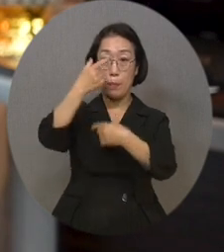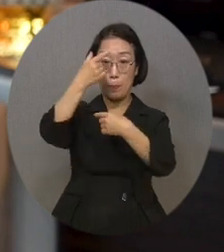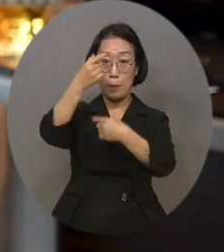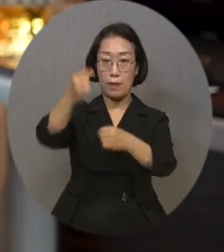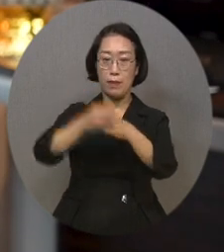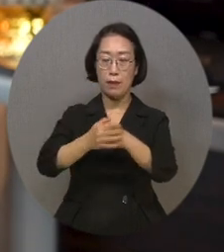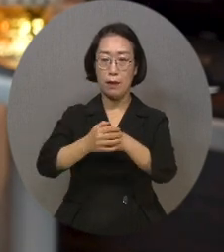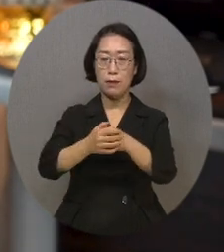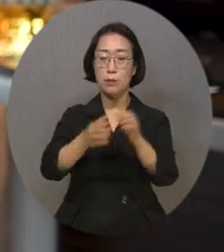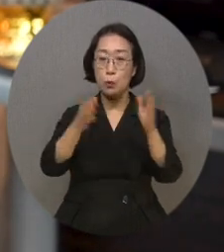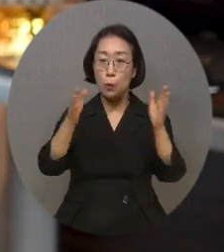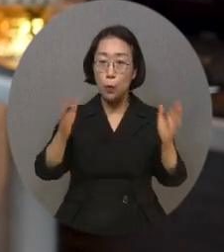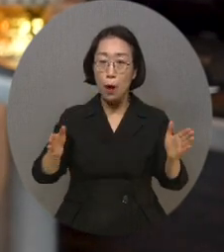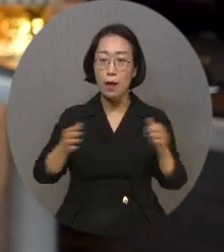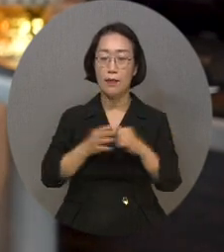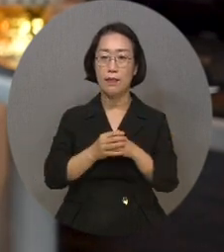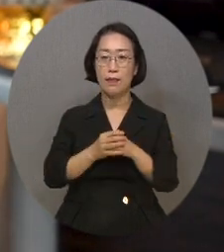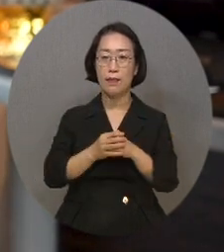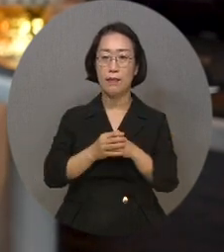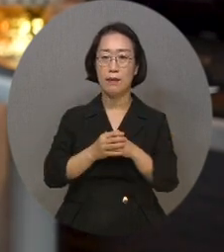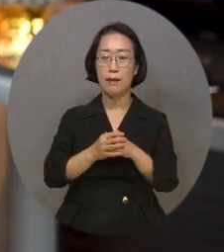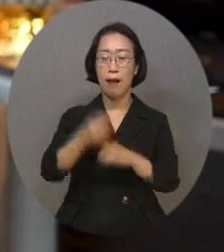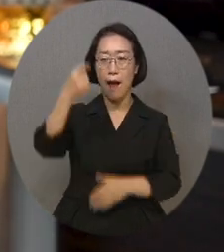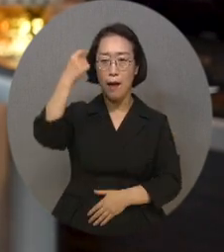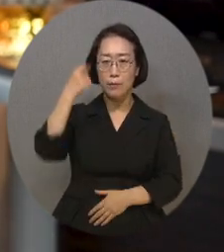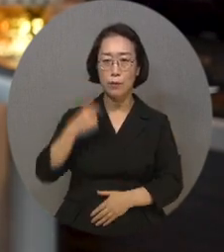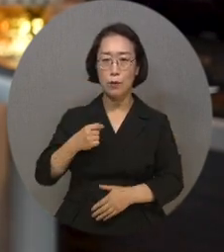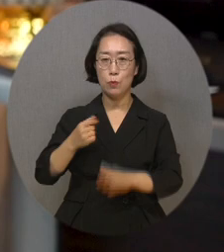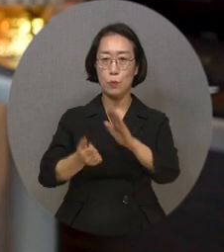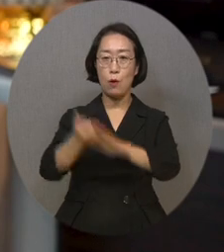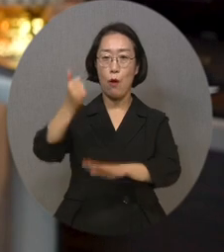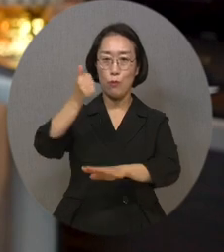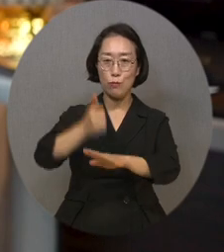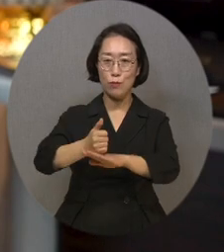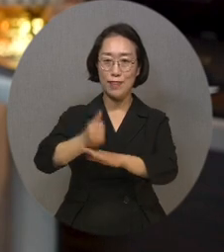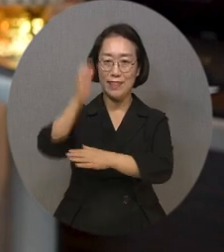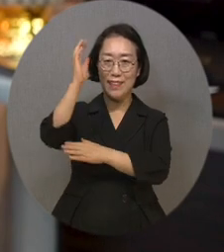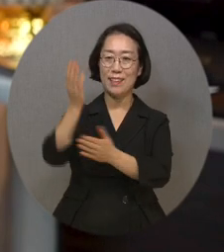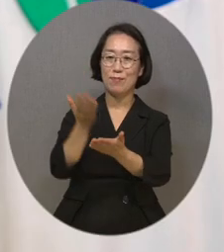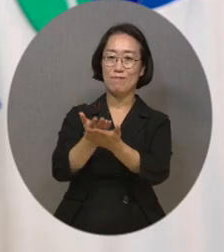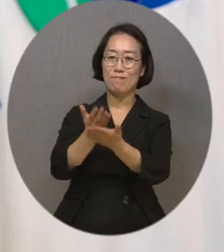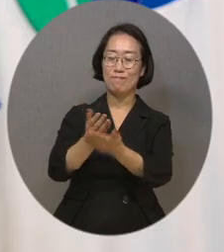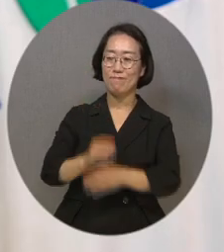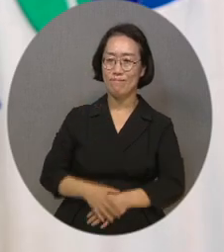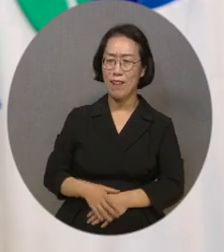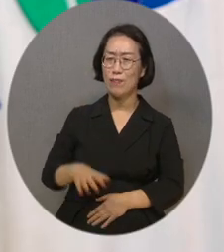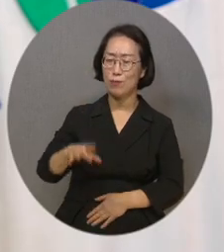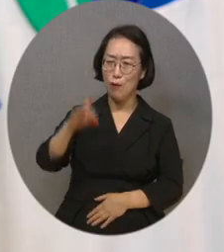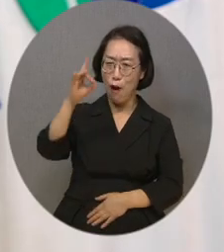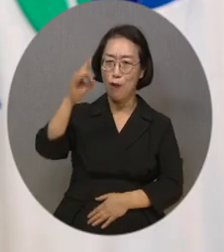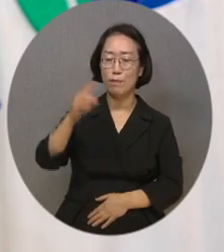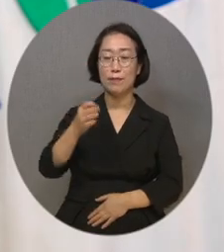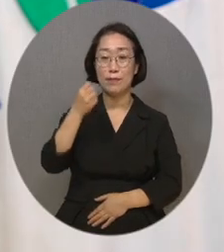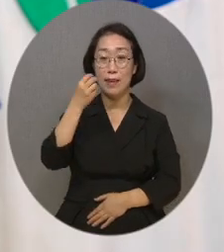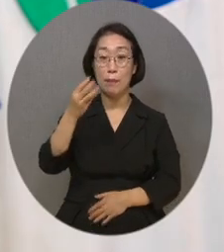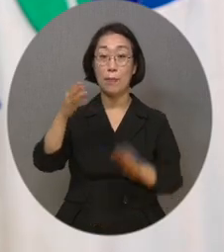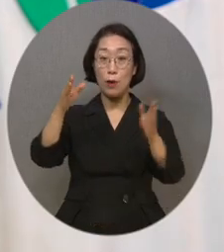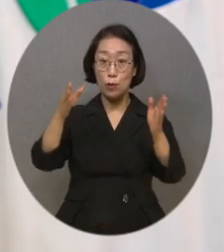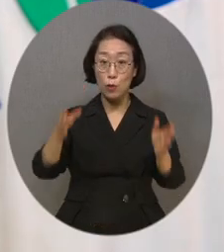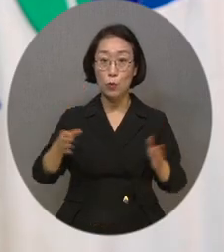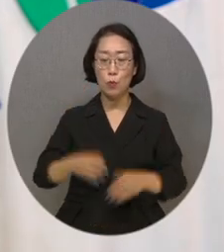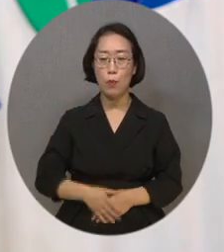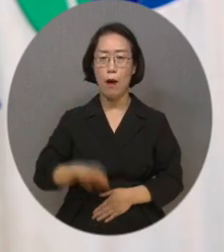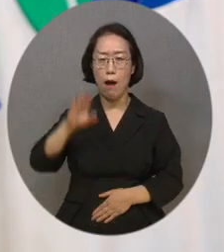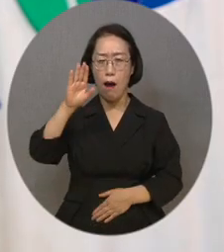텐데요. 그동안의 그 소회와 성과에 대해서 말씀 부탁드리겠습니다. 초창기 한 3개월 정도는